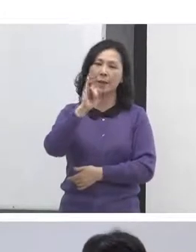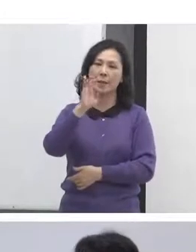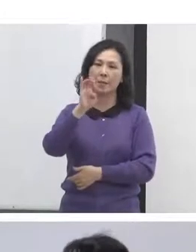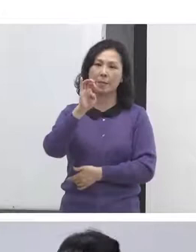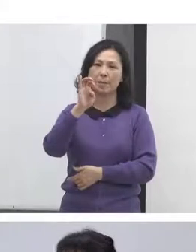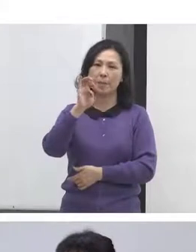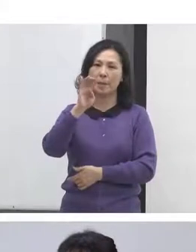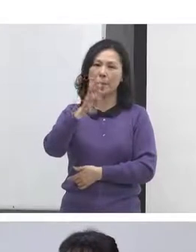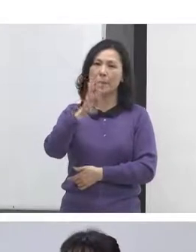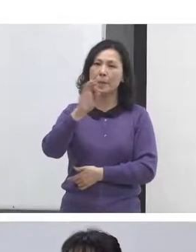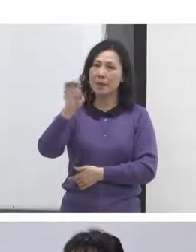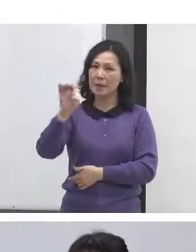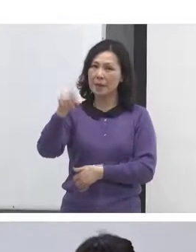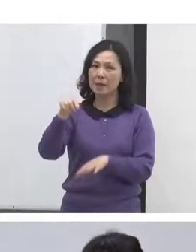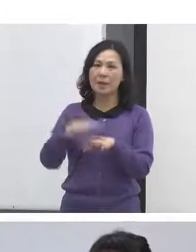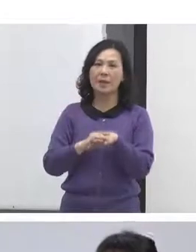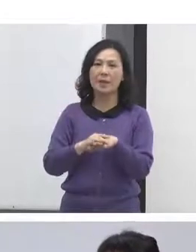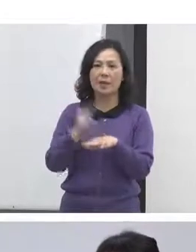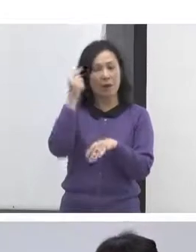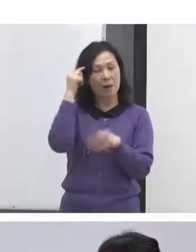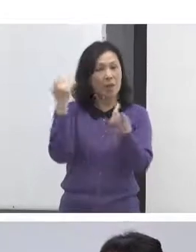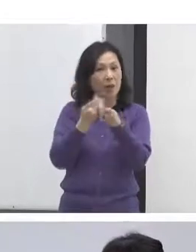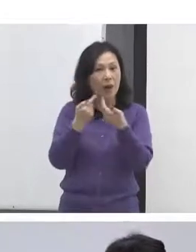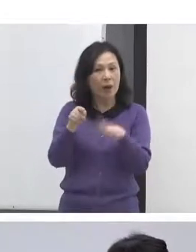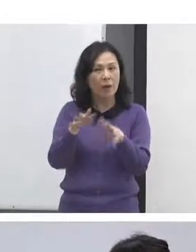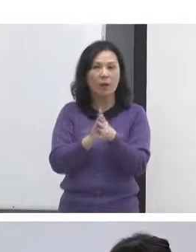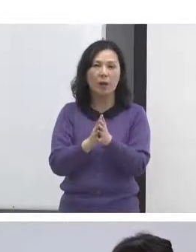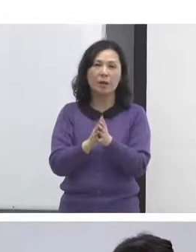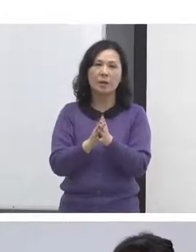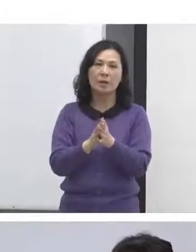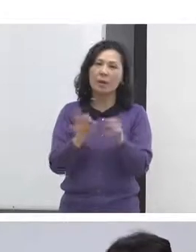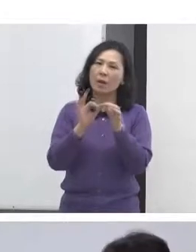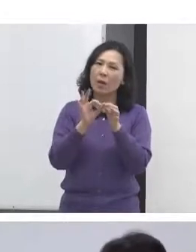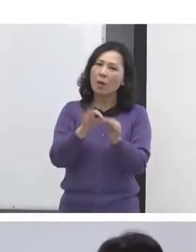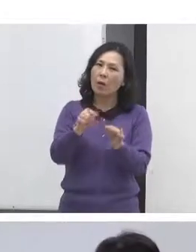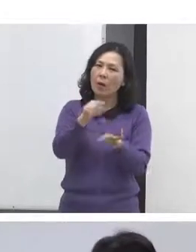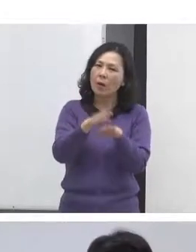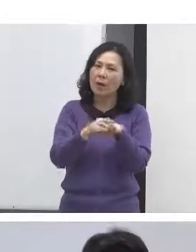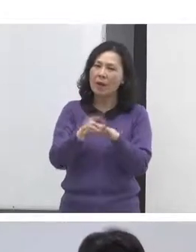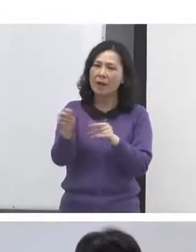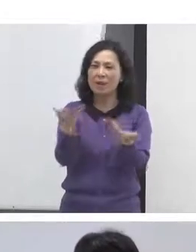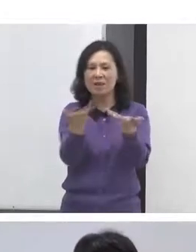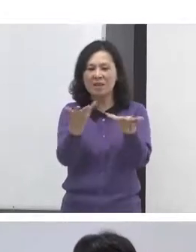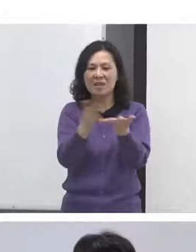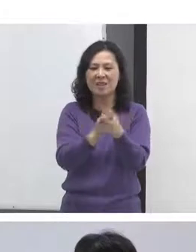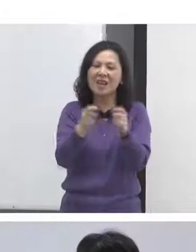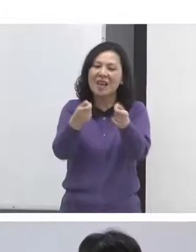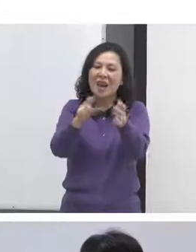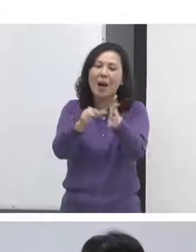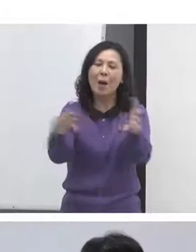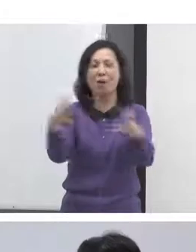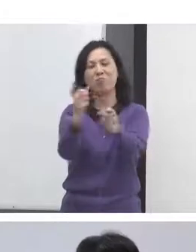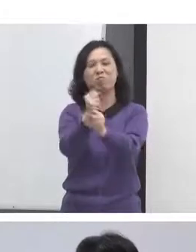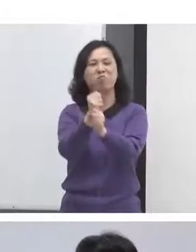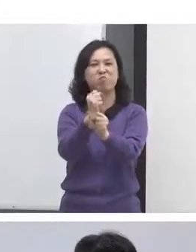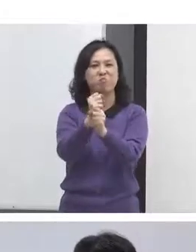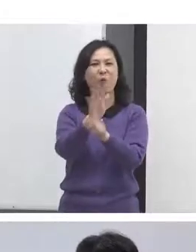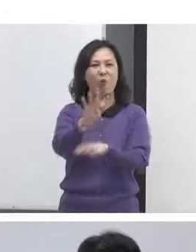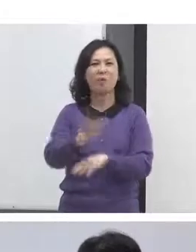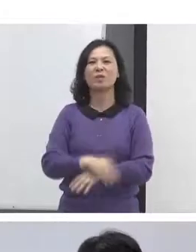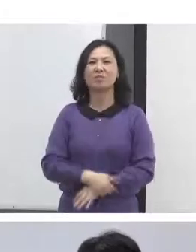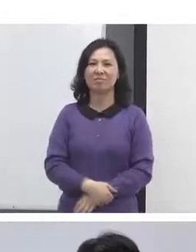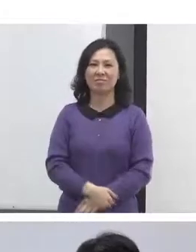者他们可能就会因为某些议题有一些暂时性的连结，这样子，好，那他们就会